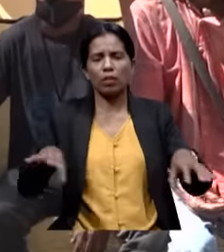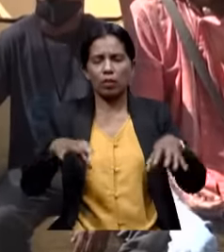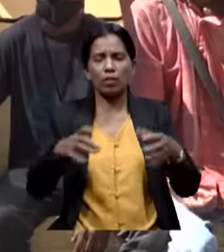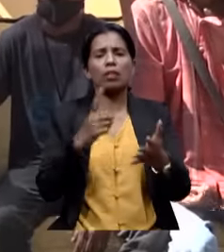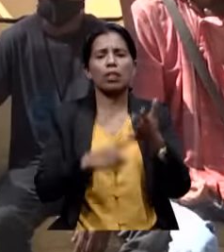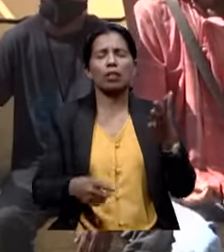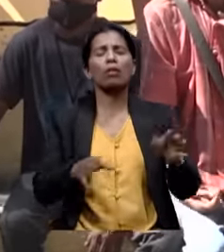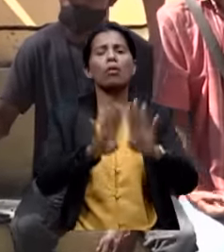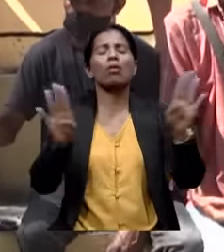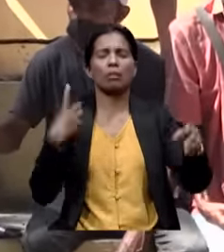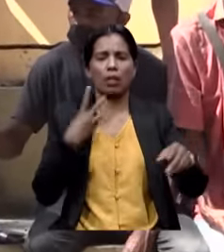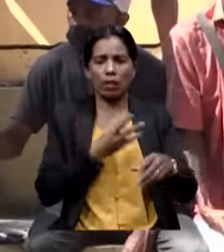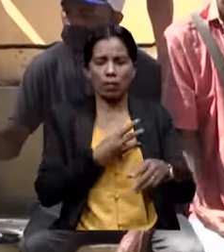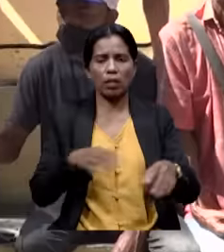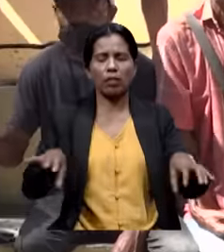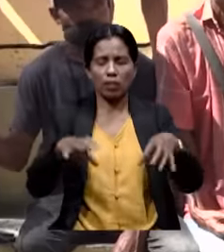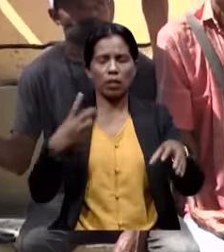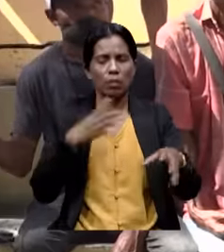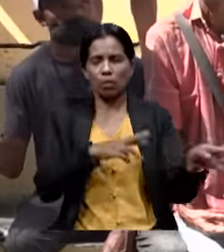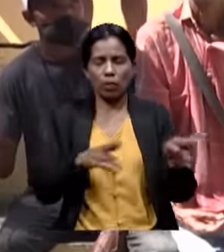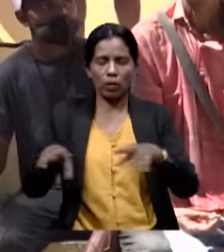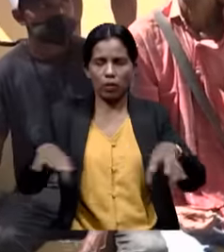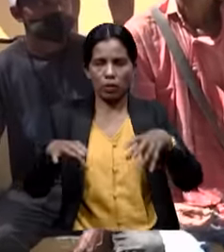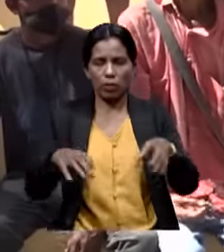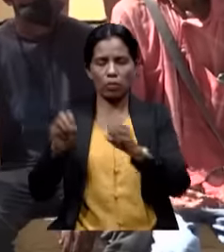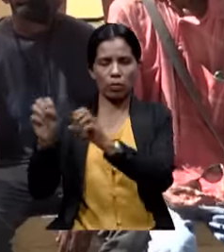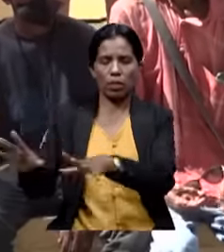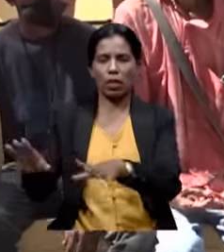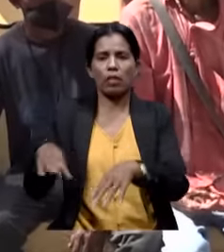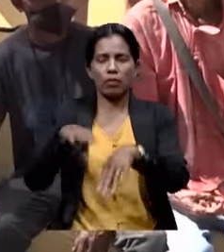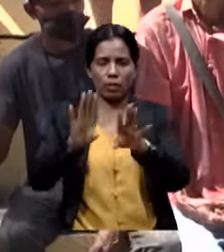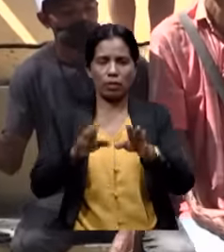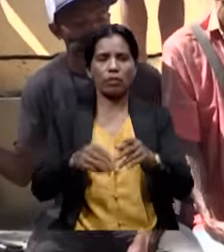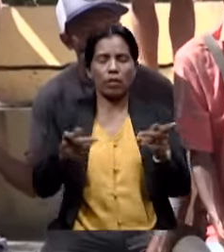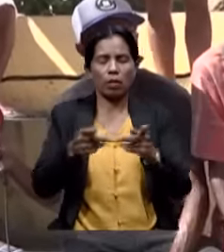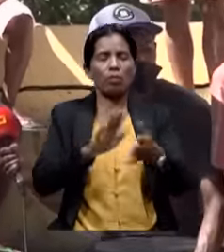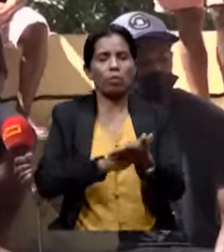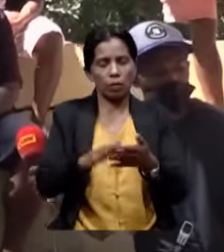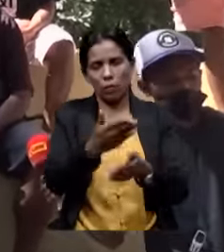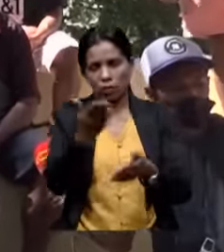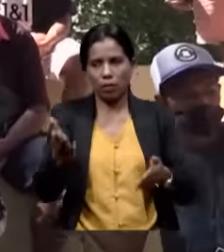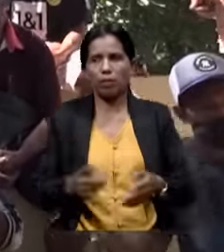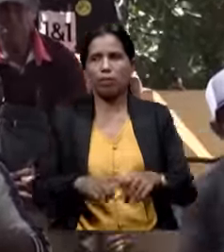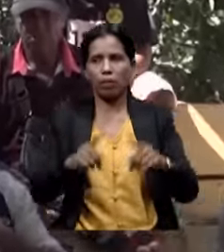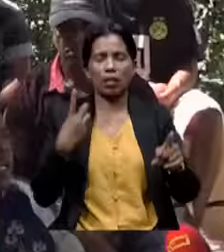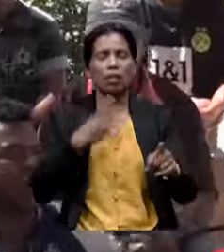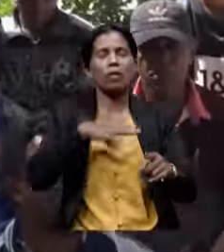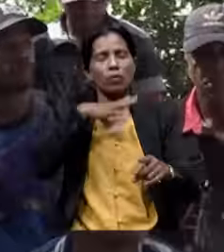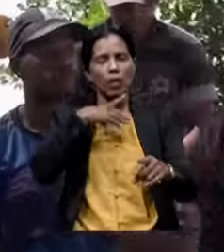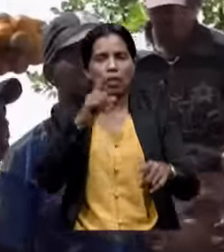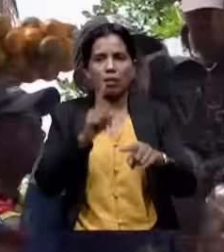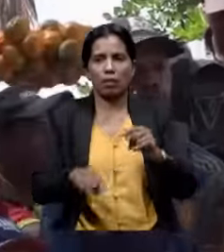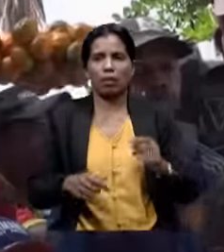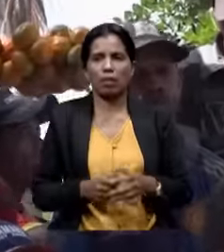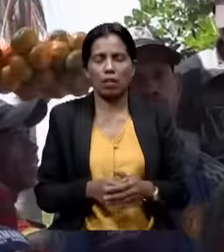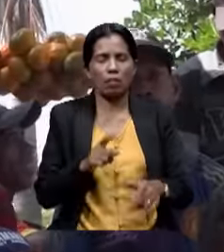mate botser lo que ona si te botser lo que ne servicio an pronto servicio an hus keleba at fatine mos bayi te botser mas au dan dai dan an mak fuer la botira la bele dan ai han